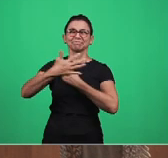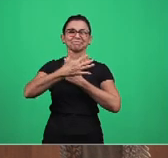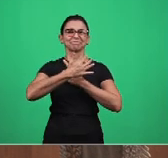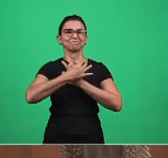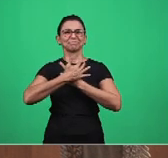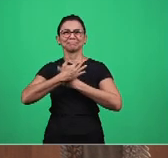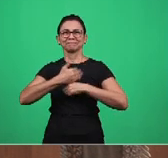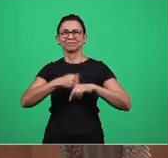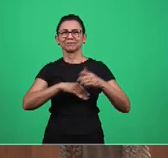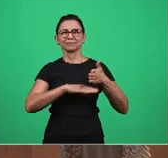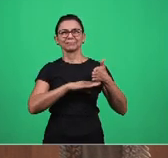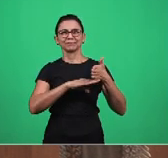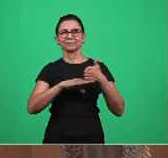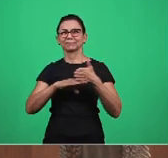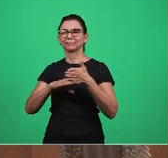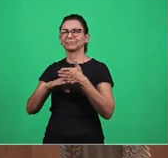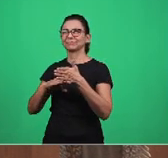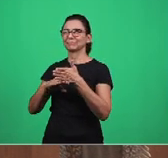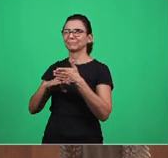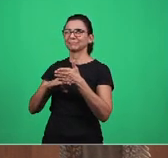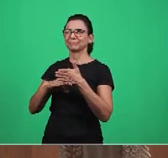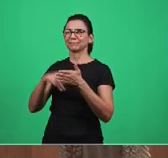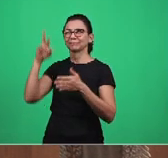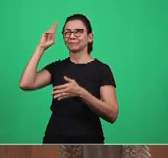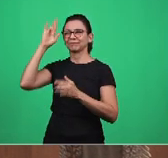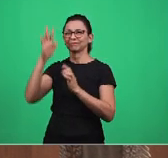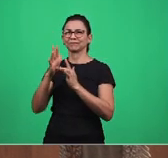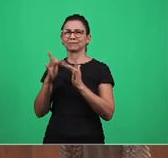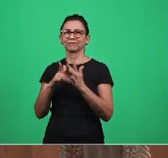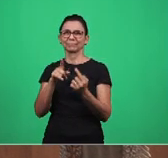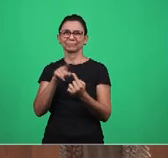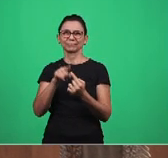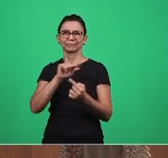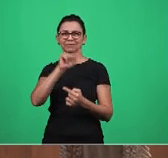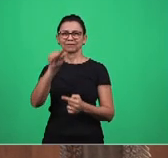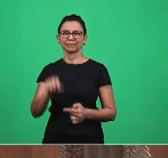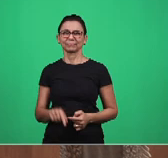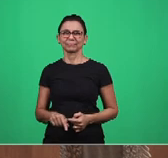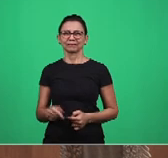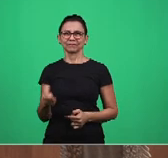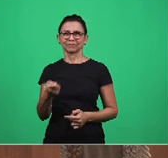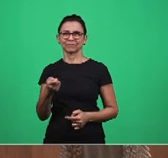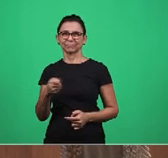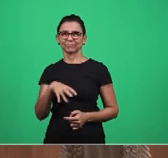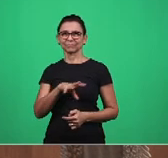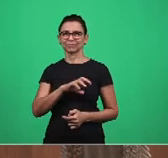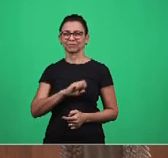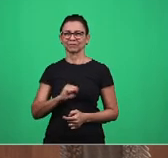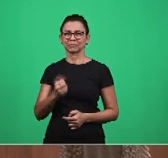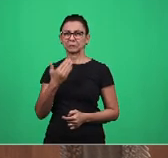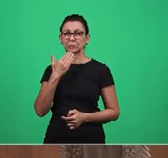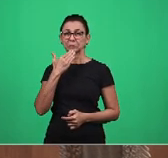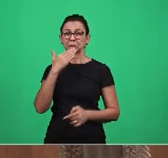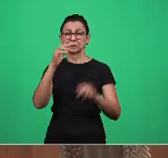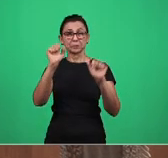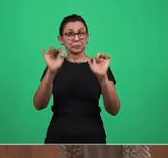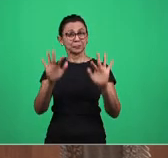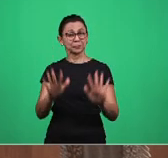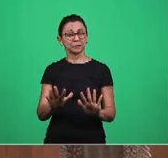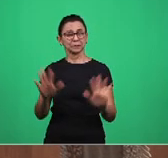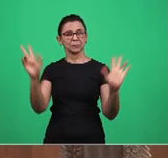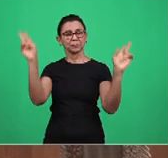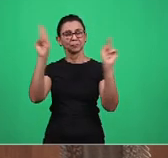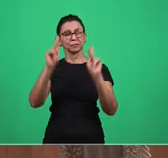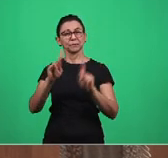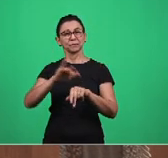guidées par le pasteur aimé qui est le Seigneur Jésus. Nous te louons pour cela. Nous demandons maintenant ta bénédiction, un jour de paix dans ta